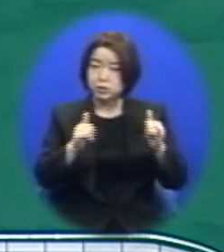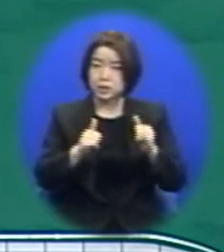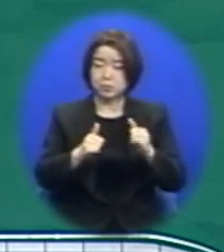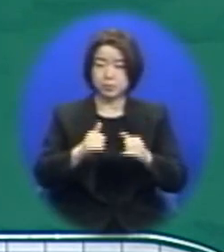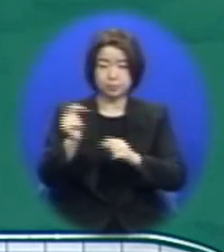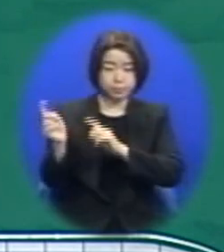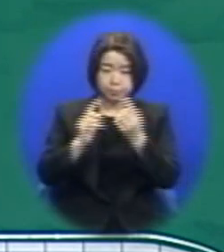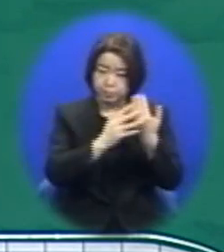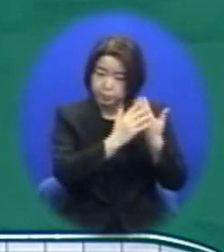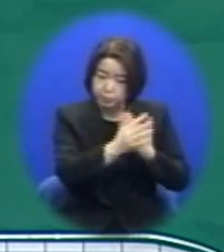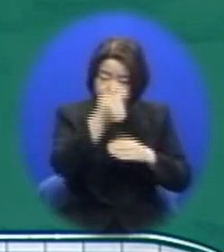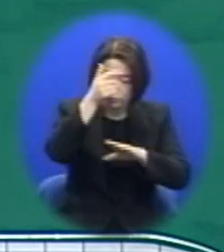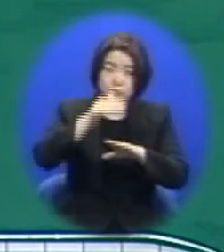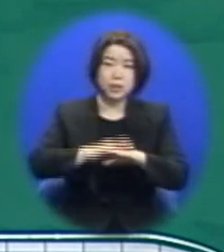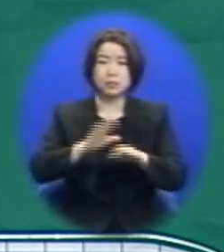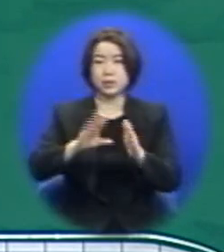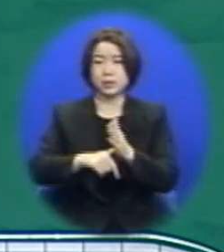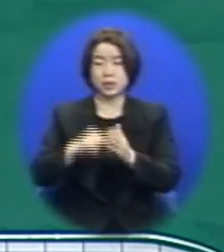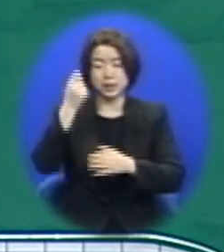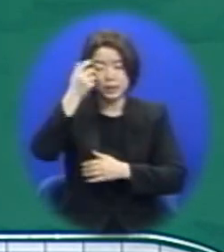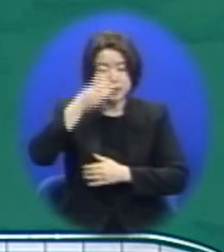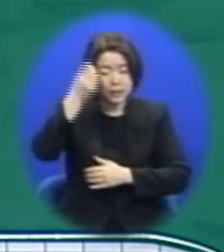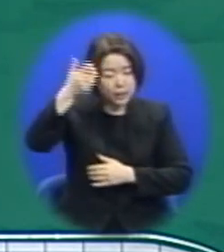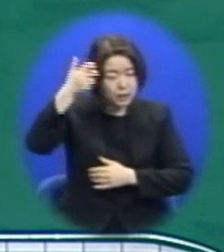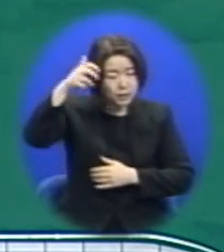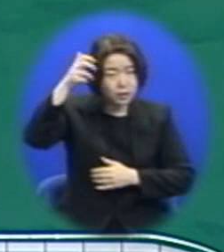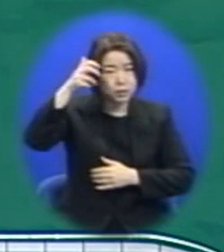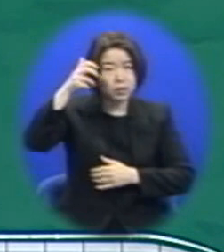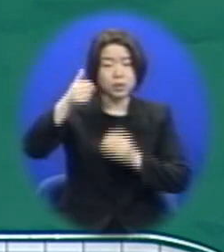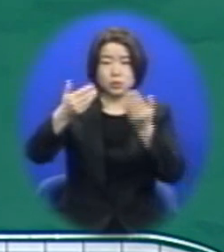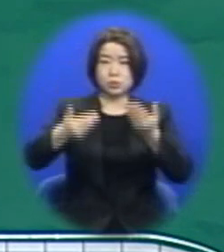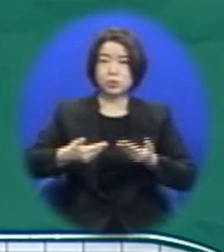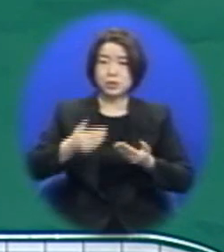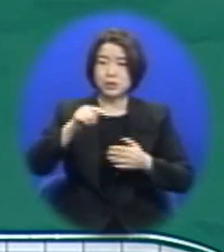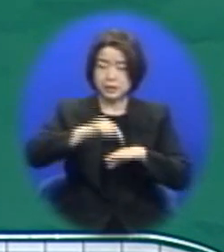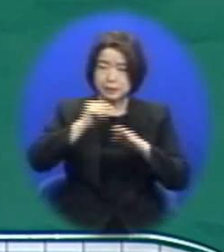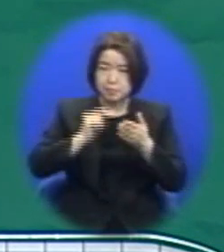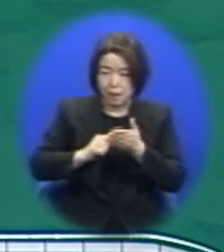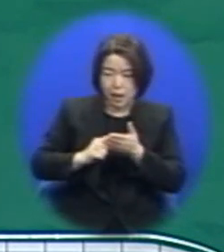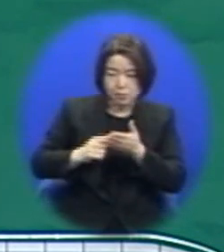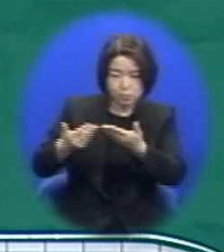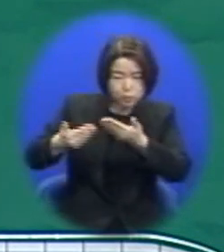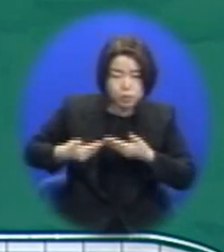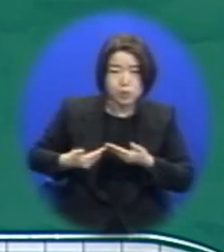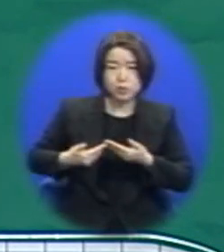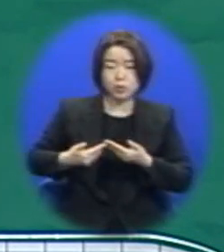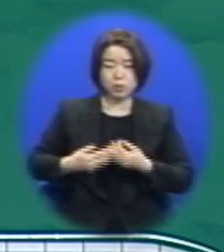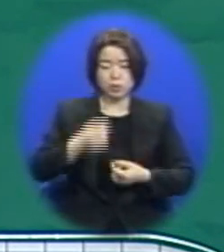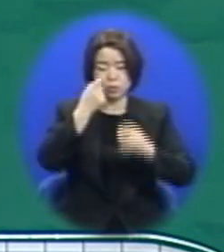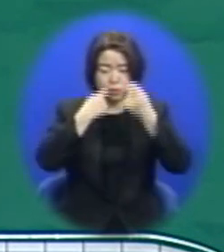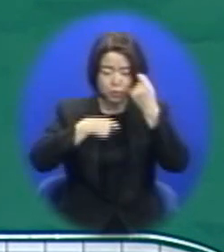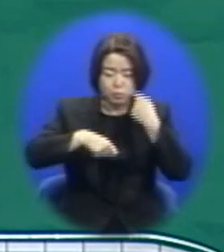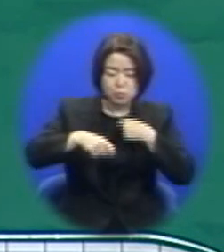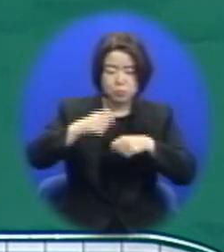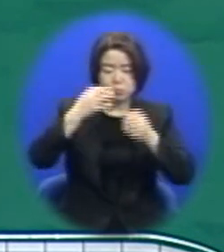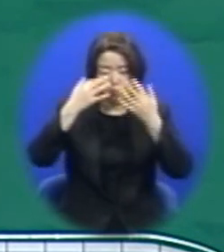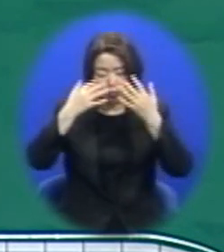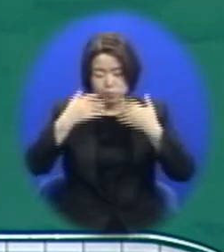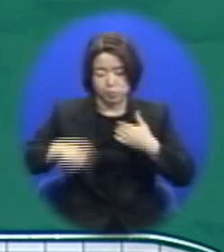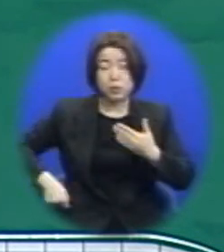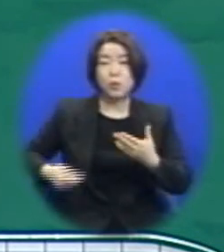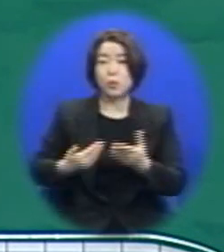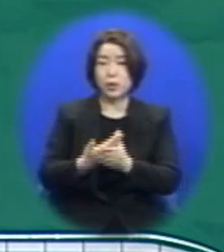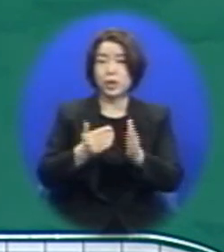때 성령께서 찔러주시는 것으로 인해서 정말 눈물로 콧물로 회개하고